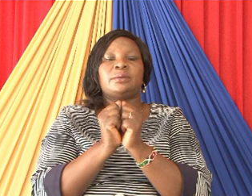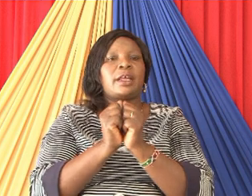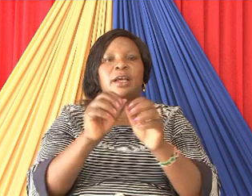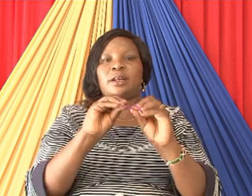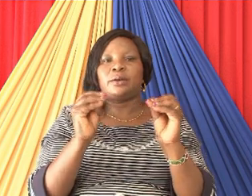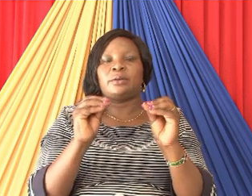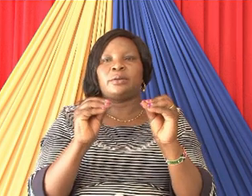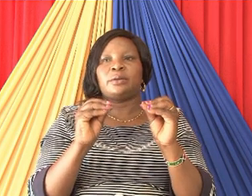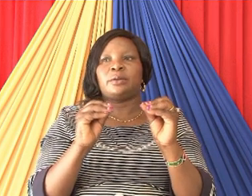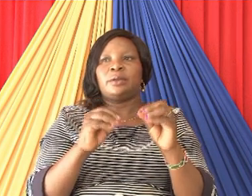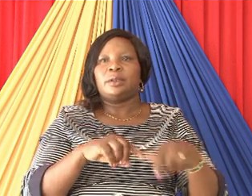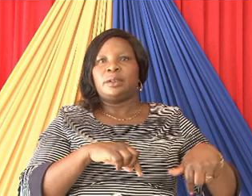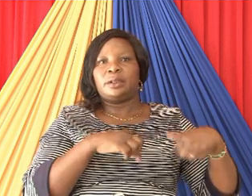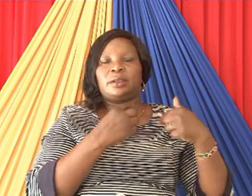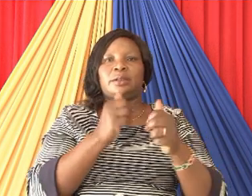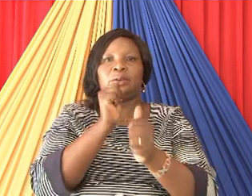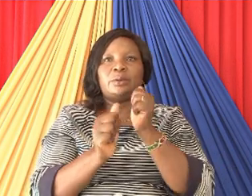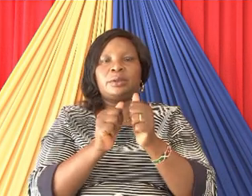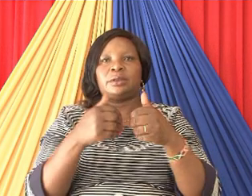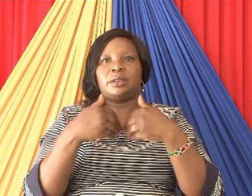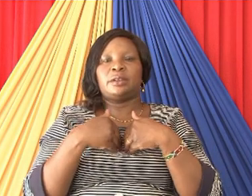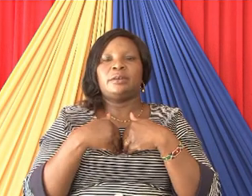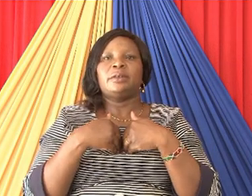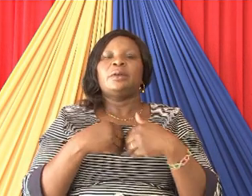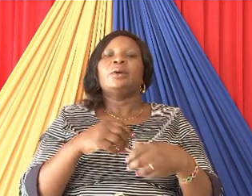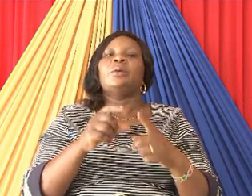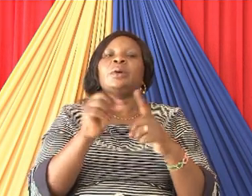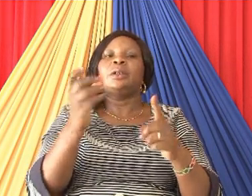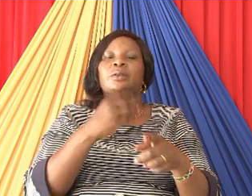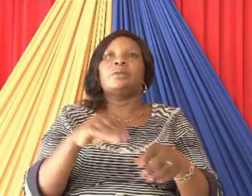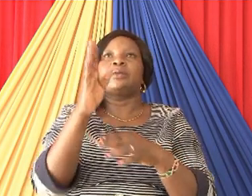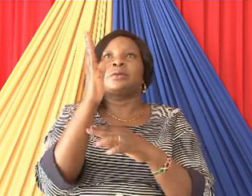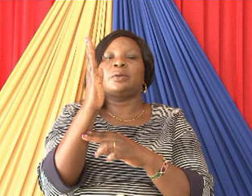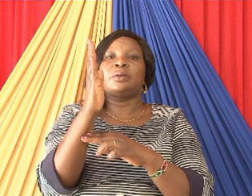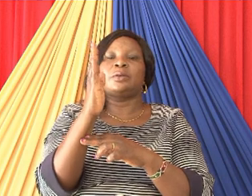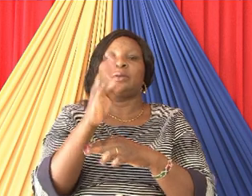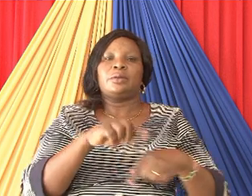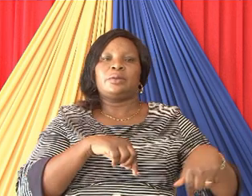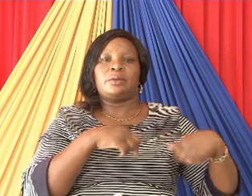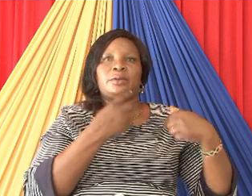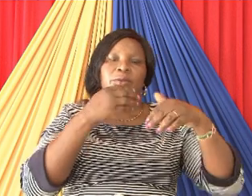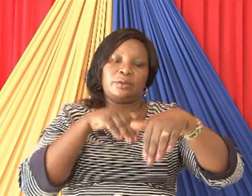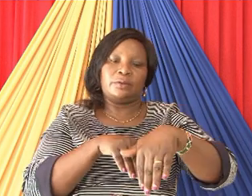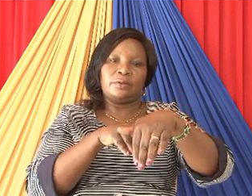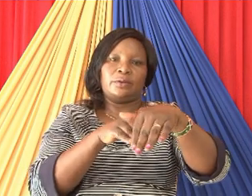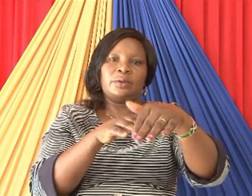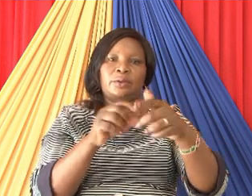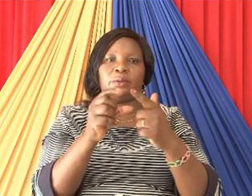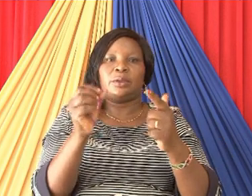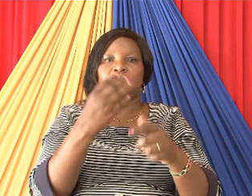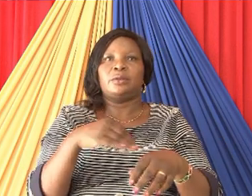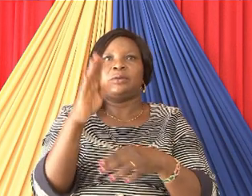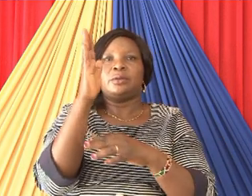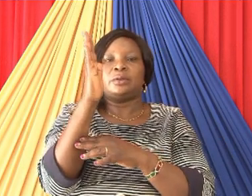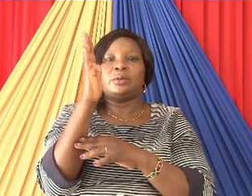roho ambayo iko na neno la Mungu, neno ambayo moyo ambao unazingatia neno la Mungu,